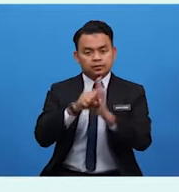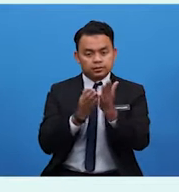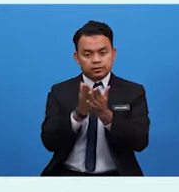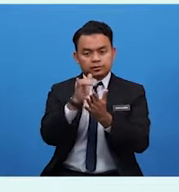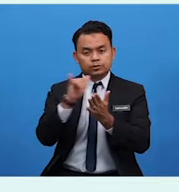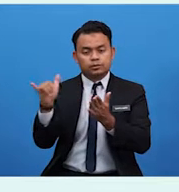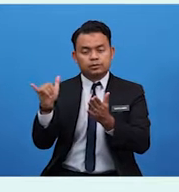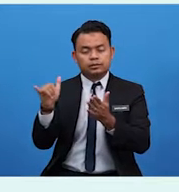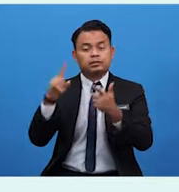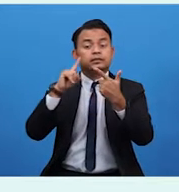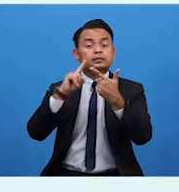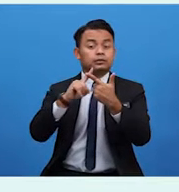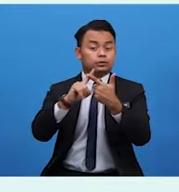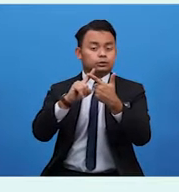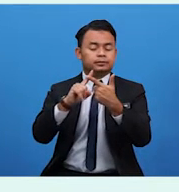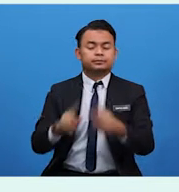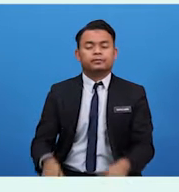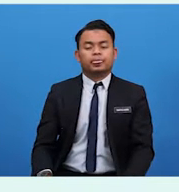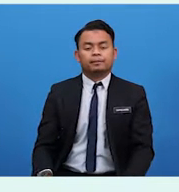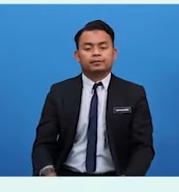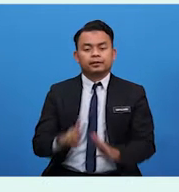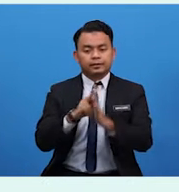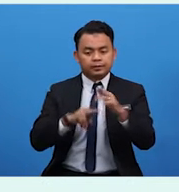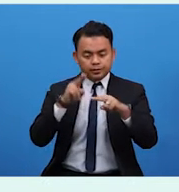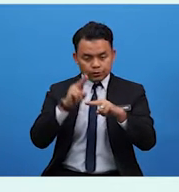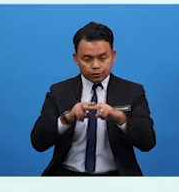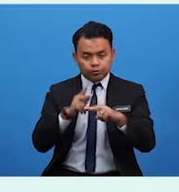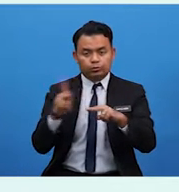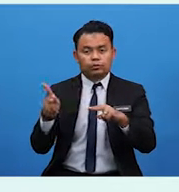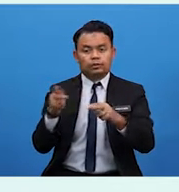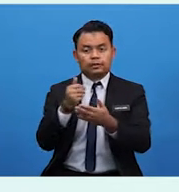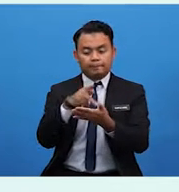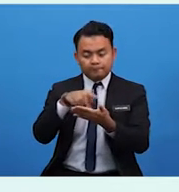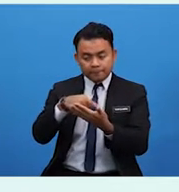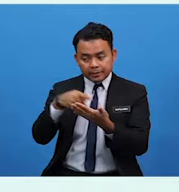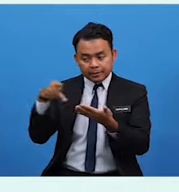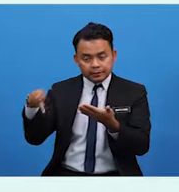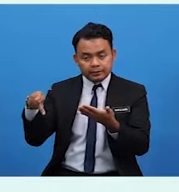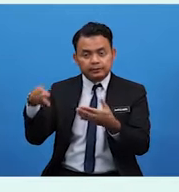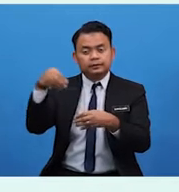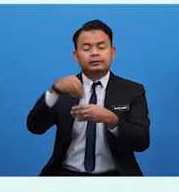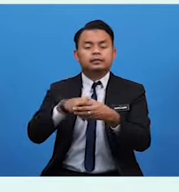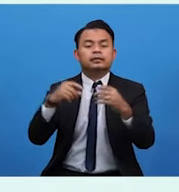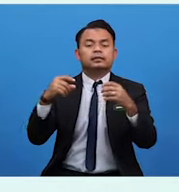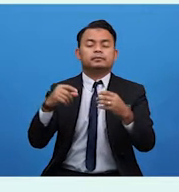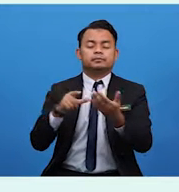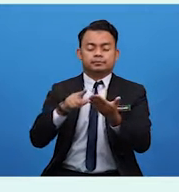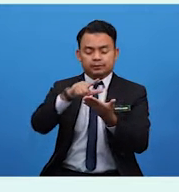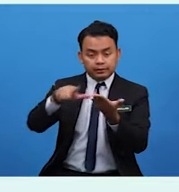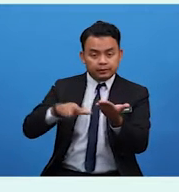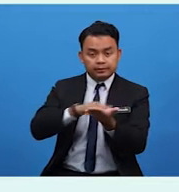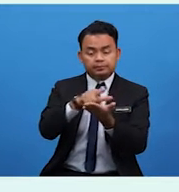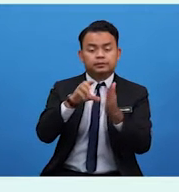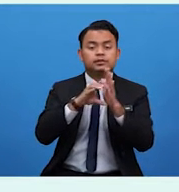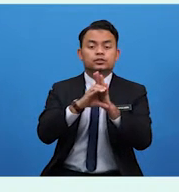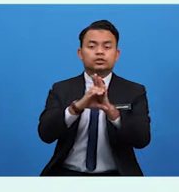Seterusnya, aspek kedua ialah kedudukan peranti dalam litar. Contohnya, periuk